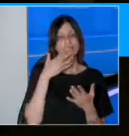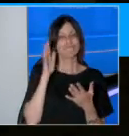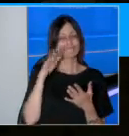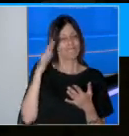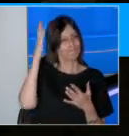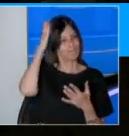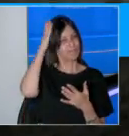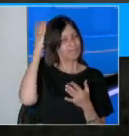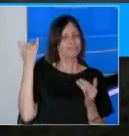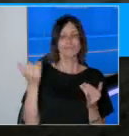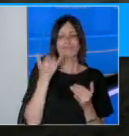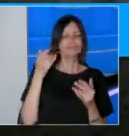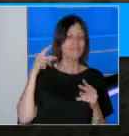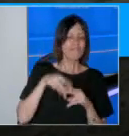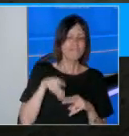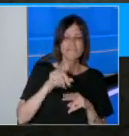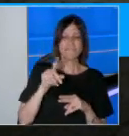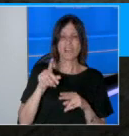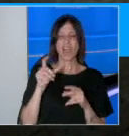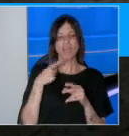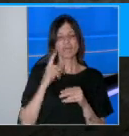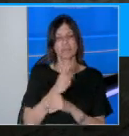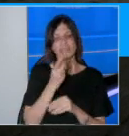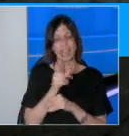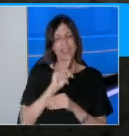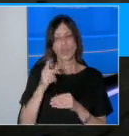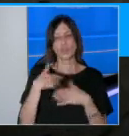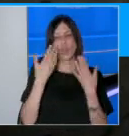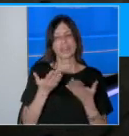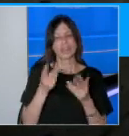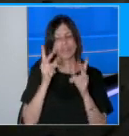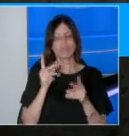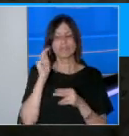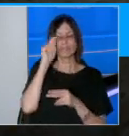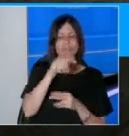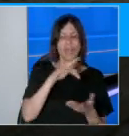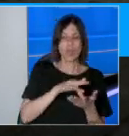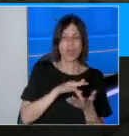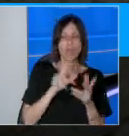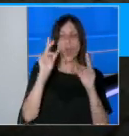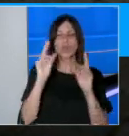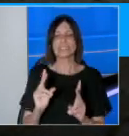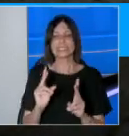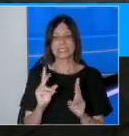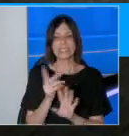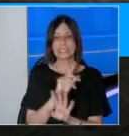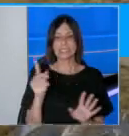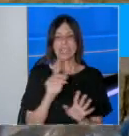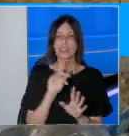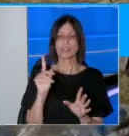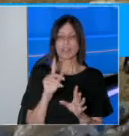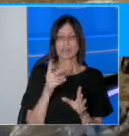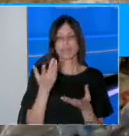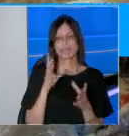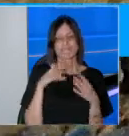להם ומתנכלת להם בגישה פשוטה אל המקום, ובתפילה, ובוודאי של תפילה, עוצרת על נענוע או על